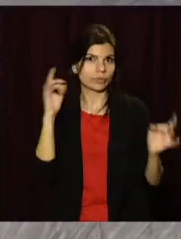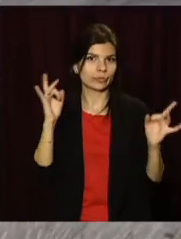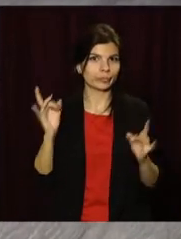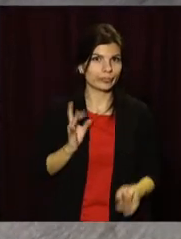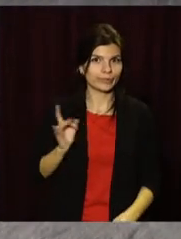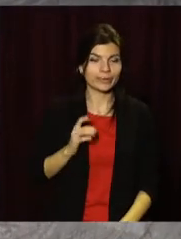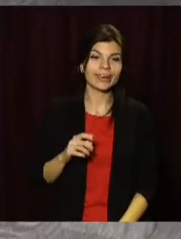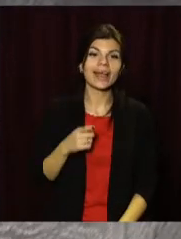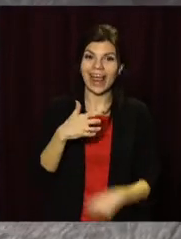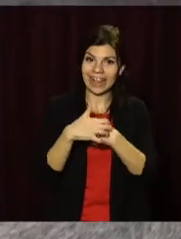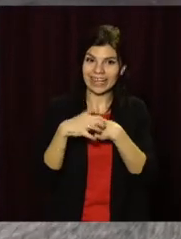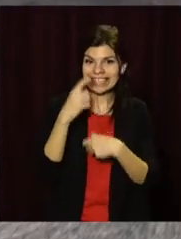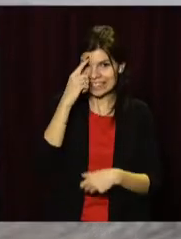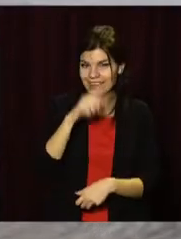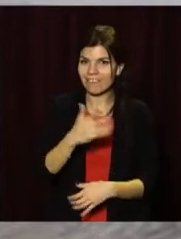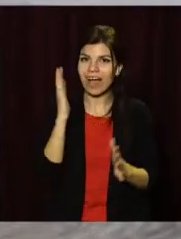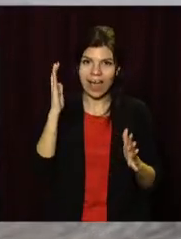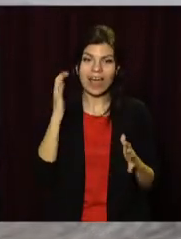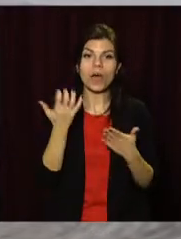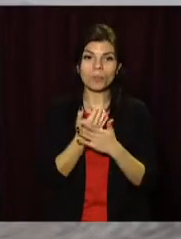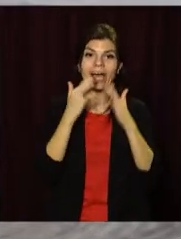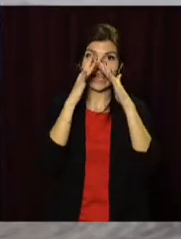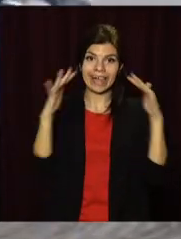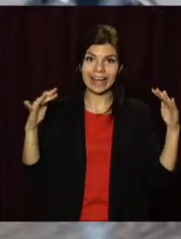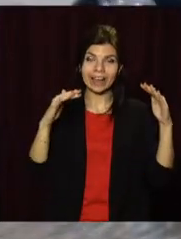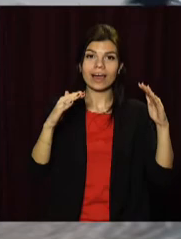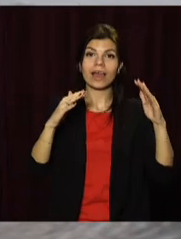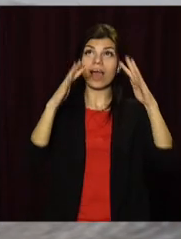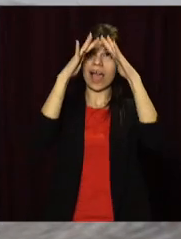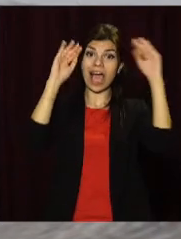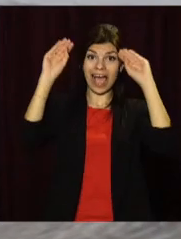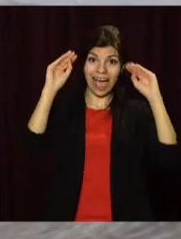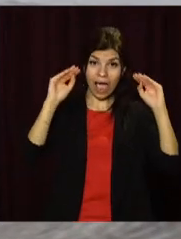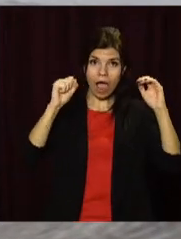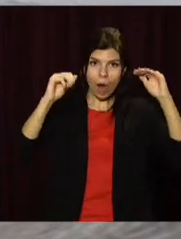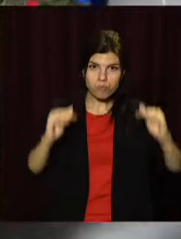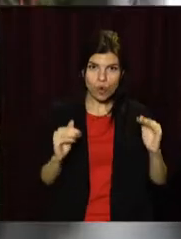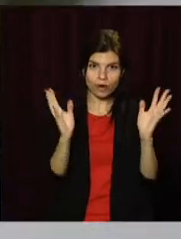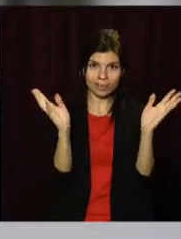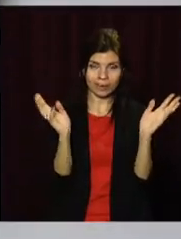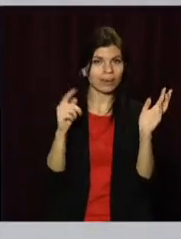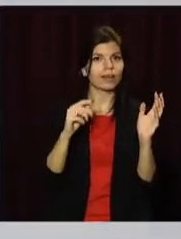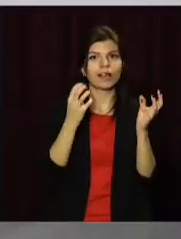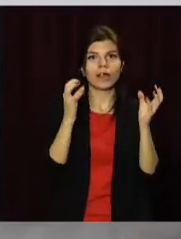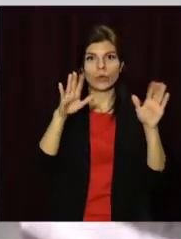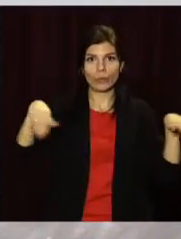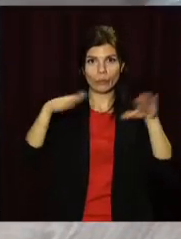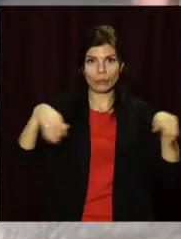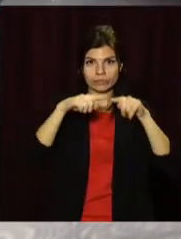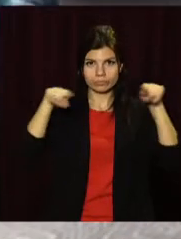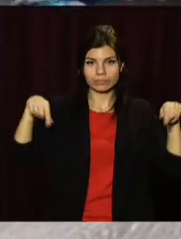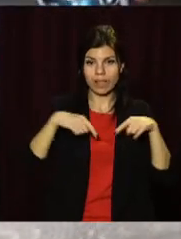Господарі вже знають цю кицькину пристрасть, тому низ ялинки іграшками не прикрашають. А з міркувань безпеки здоров'я улюблениці